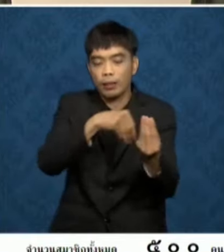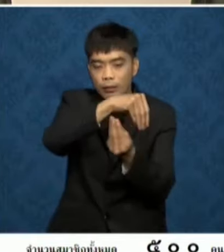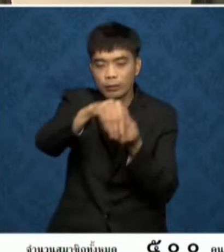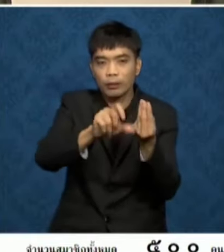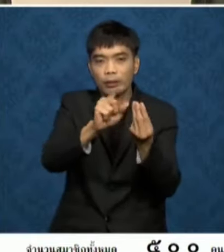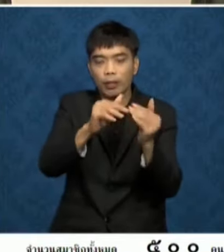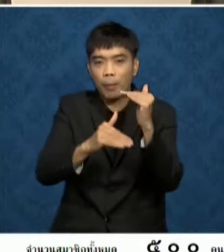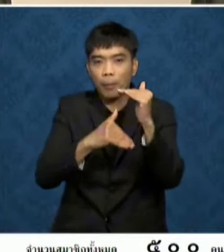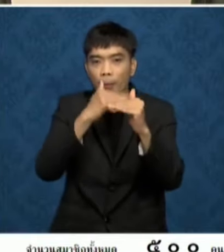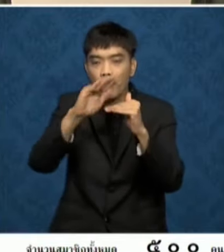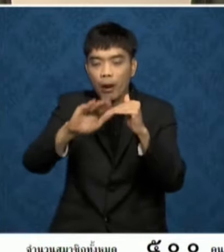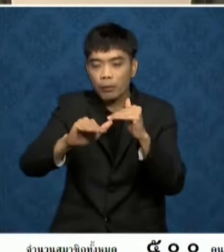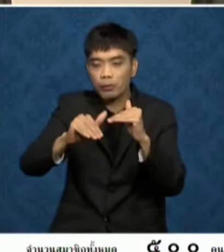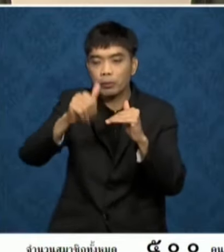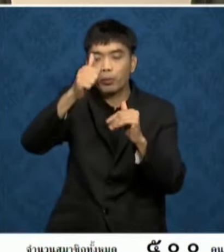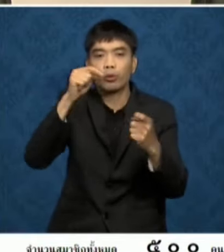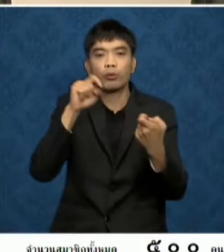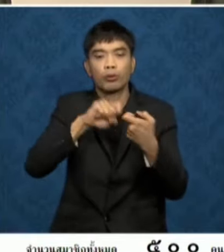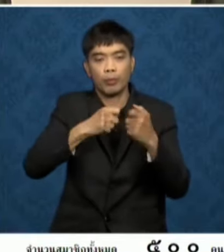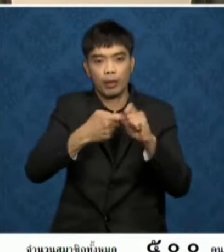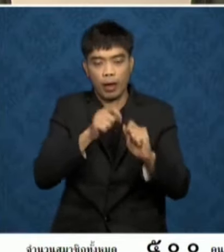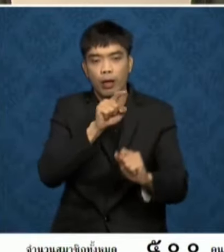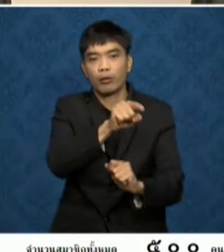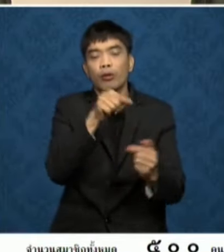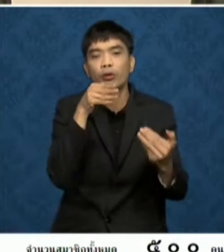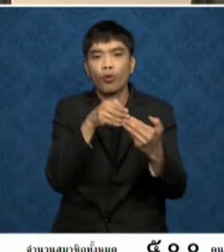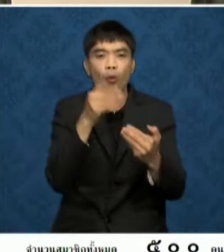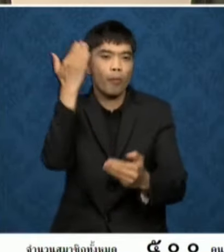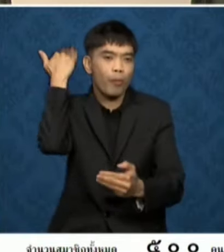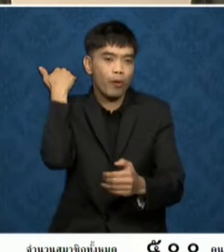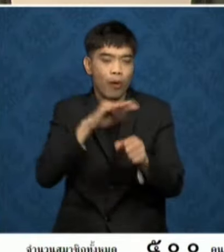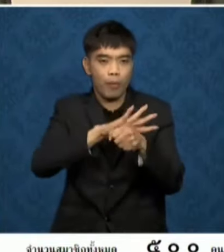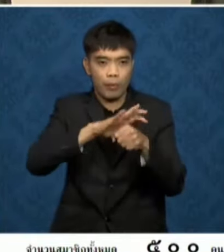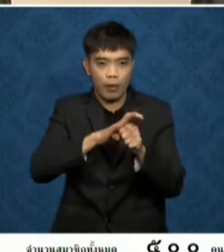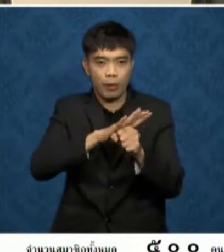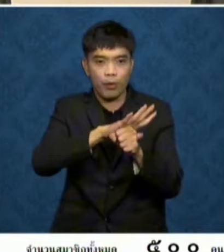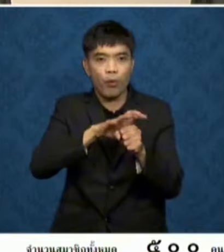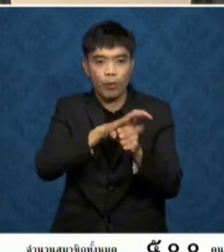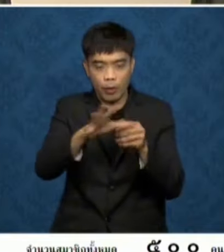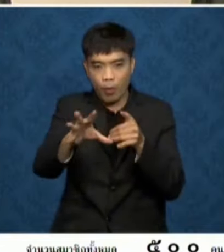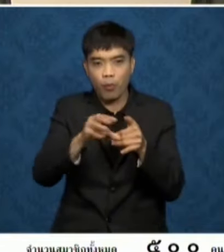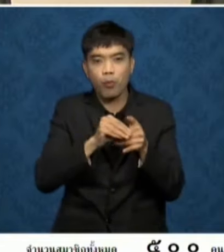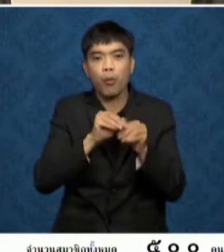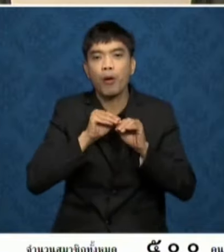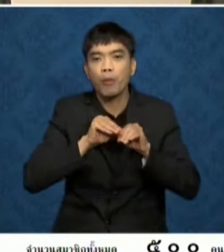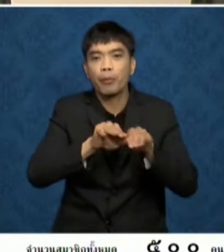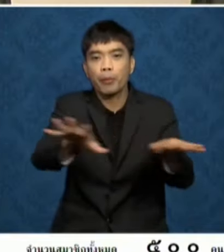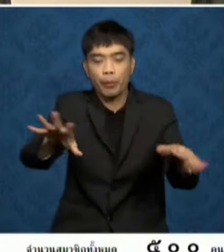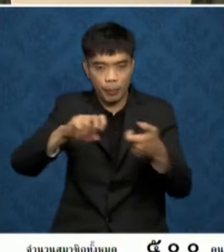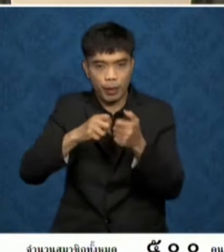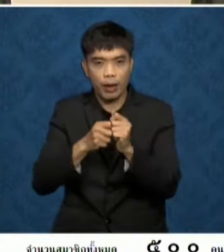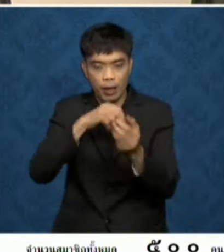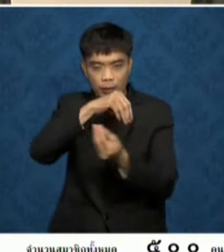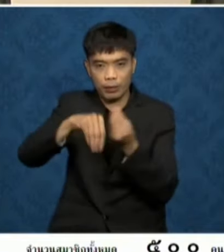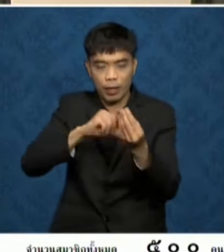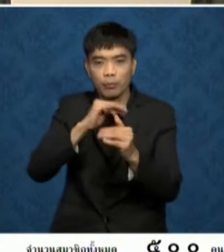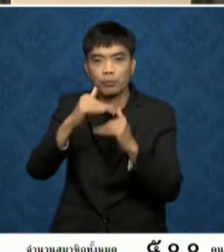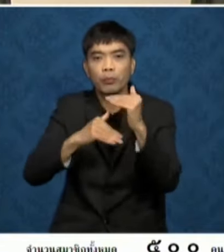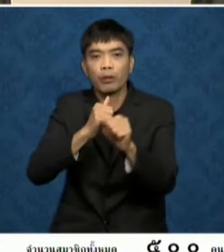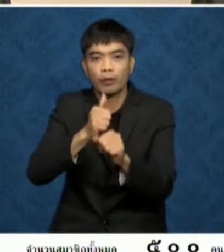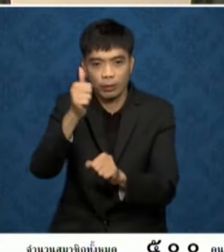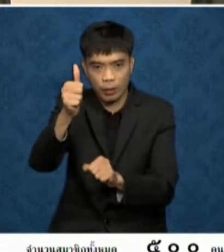ควิด-19 นะคะซึ่ง เป็นหนึ่งในหน่วยงานที่สนับสนุนการขยายตัวทางการค้าระหว่างประเทศโดยเฉพาะการเพิ่ม